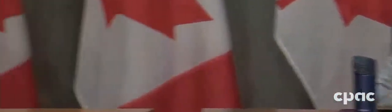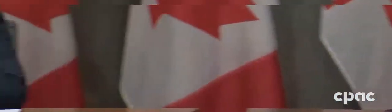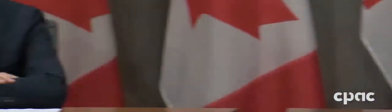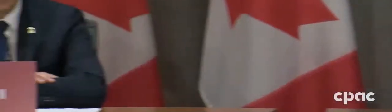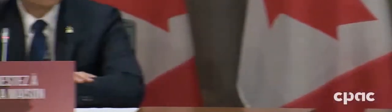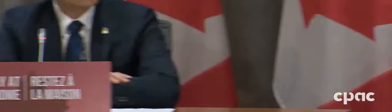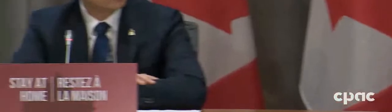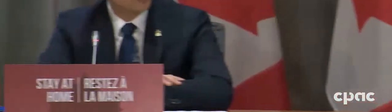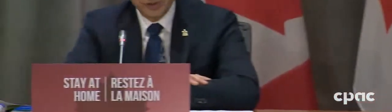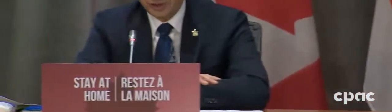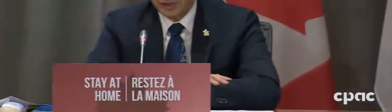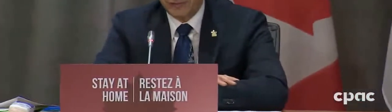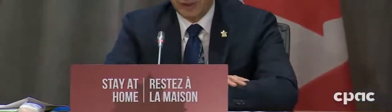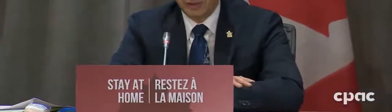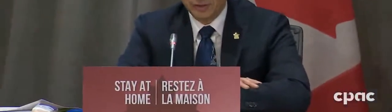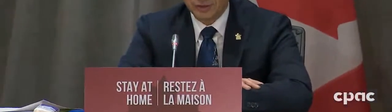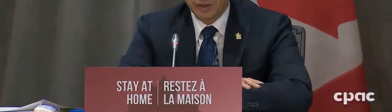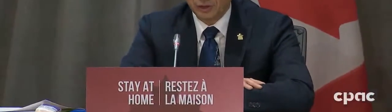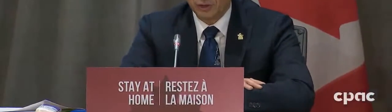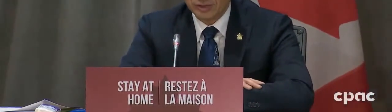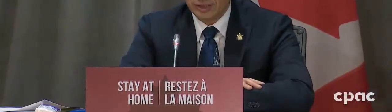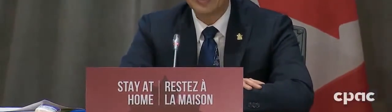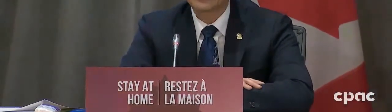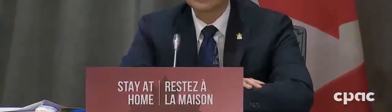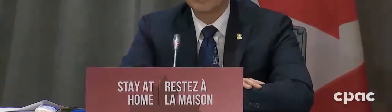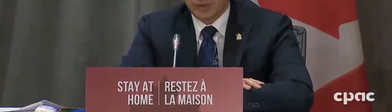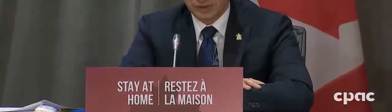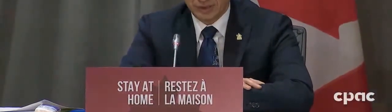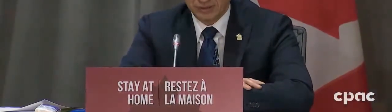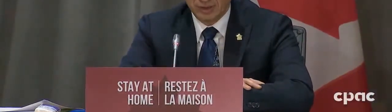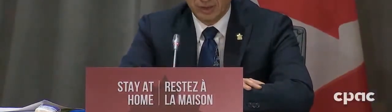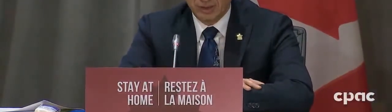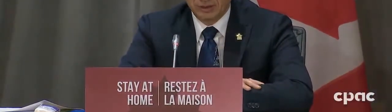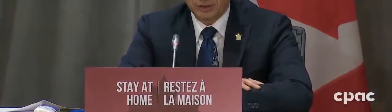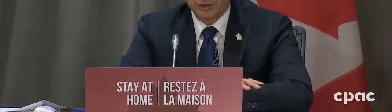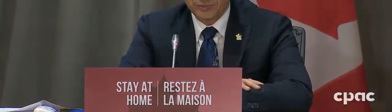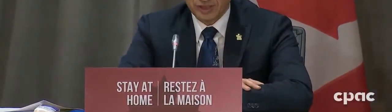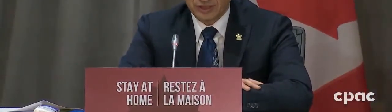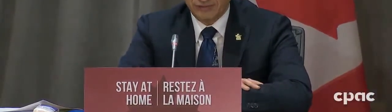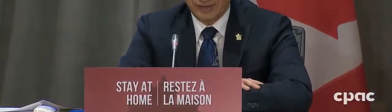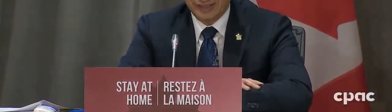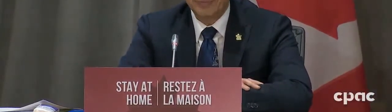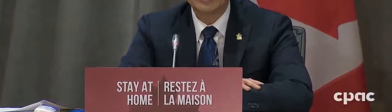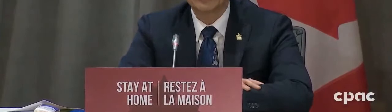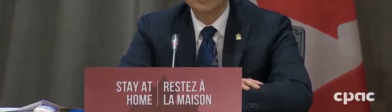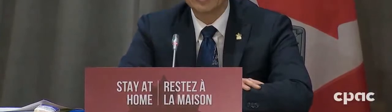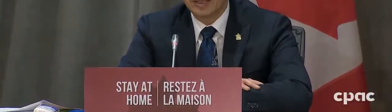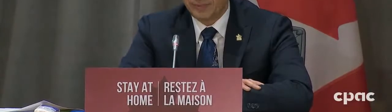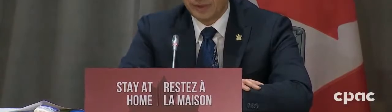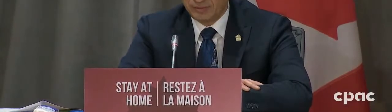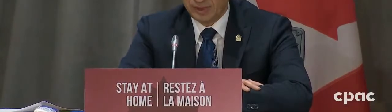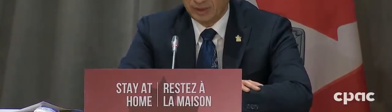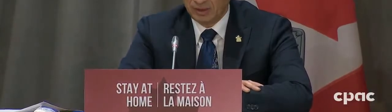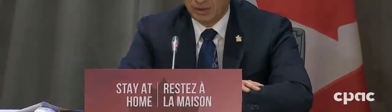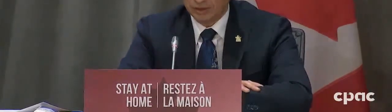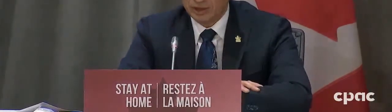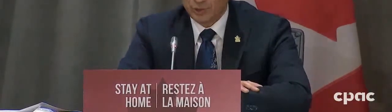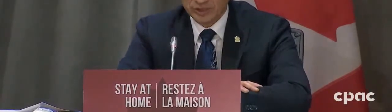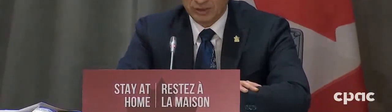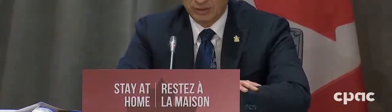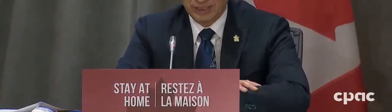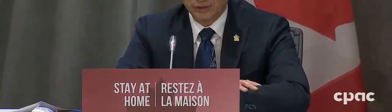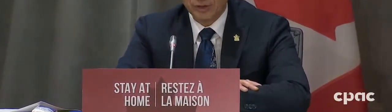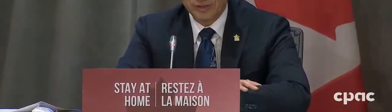Diapositive 3. Cette diapositive illustre un concept très important. Notre objectif est de maîtriser l'épidémie